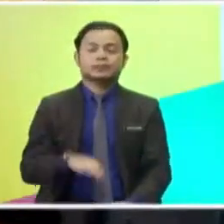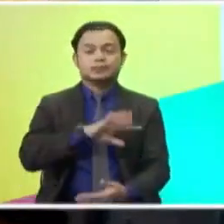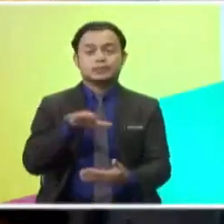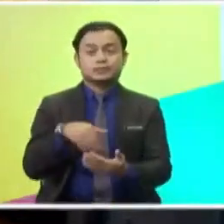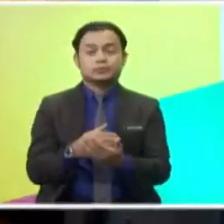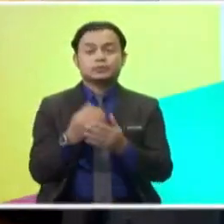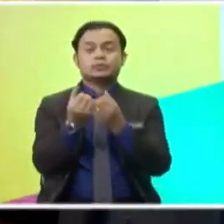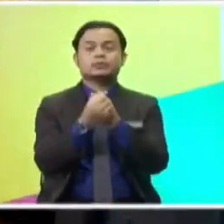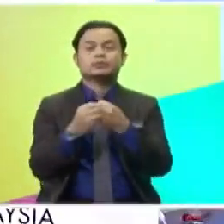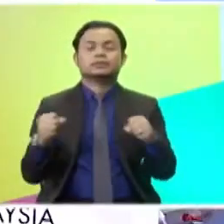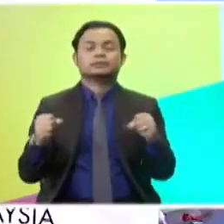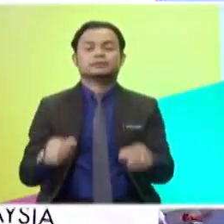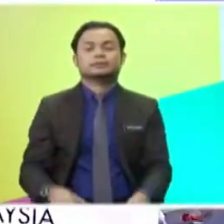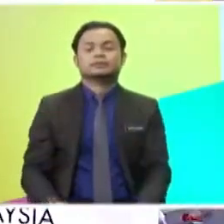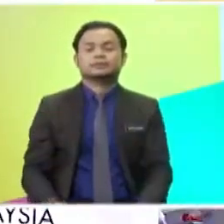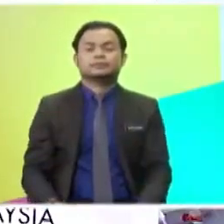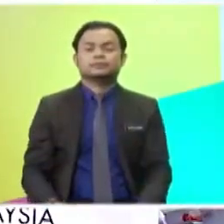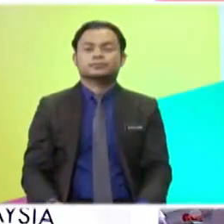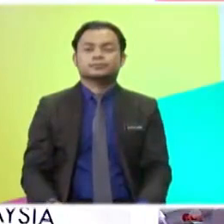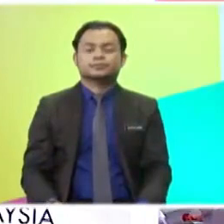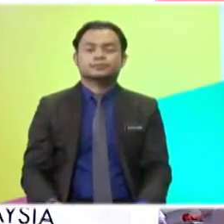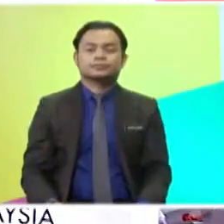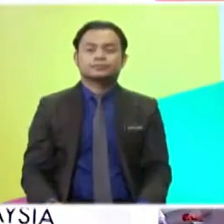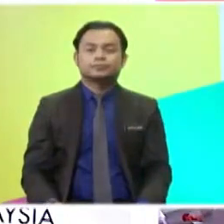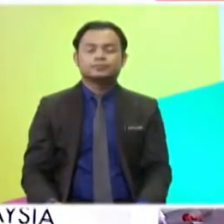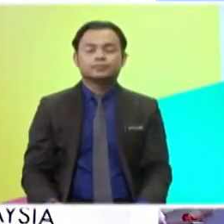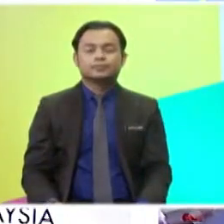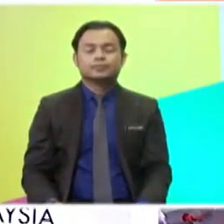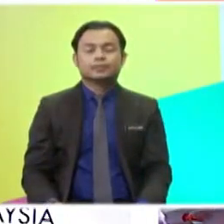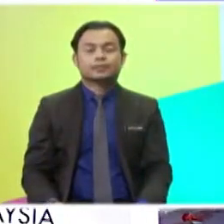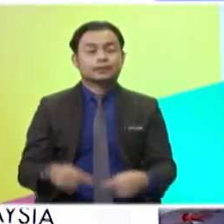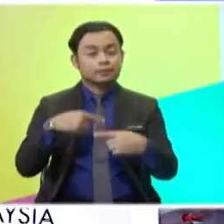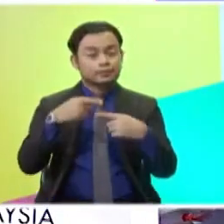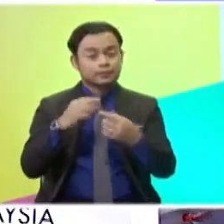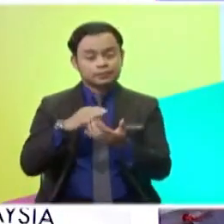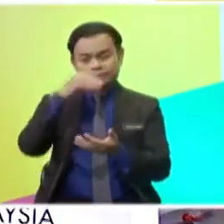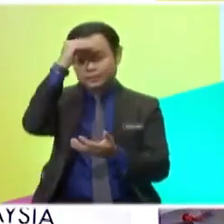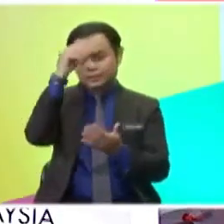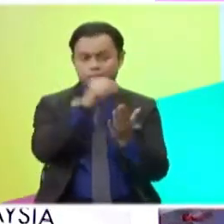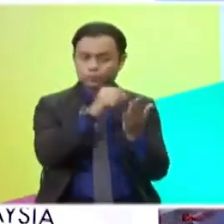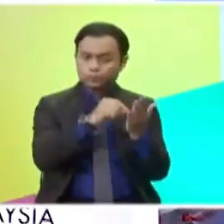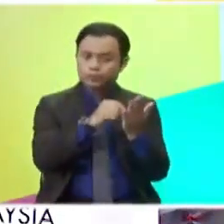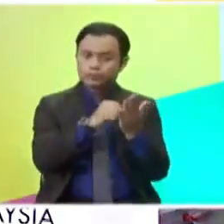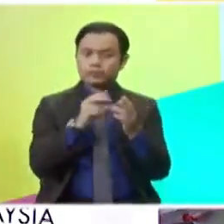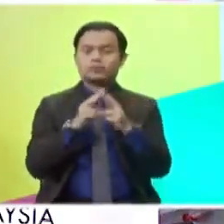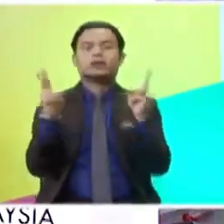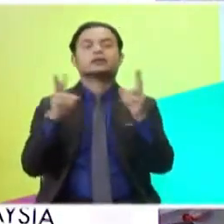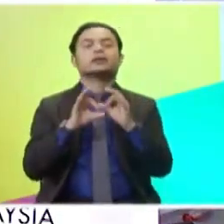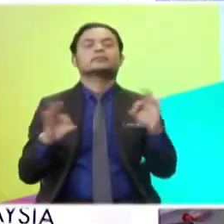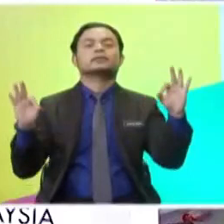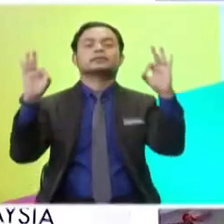juga nota. Ingat, bila kita belajar, catatan itu sangat penting sebenarnya. Baik, sambil